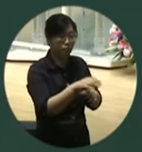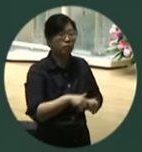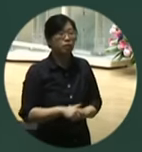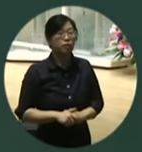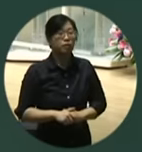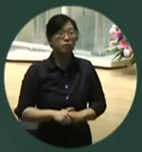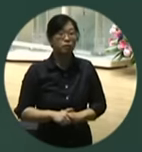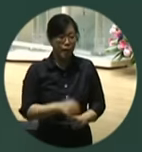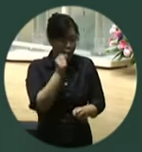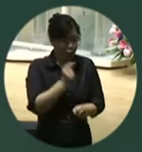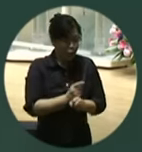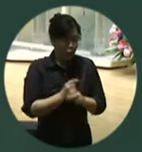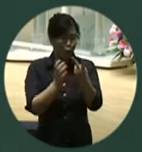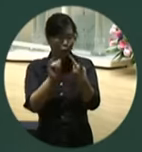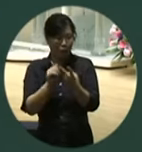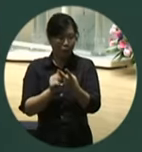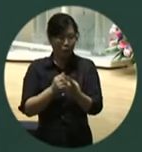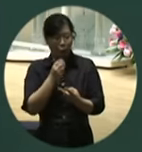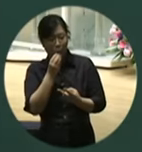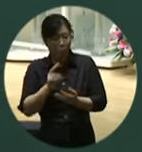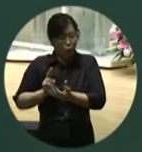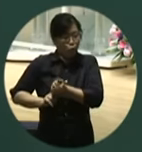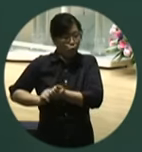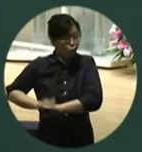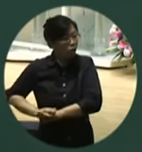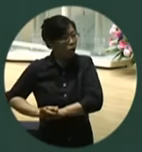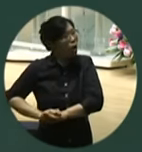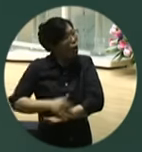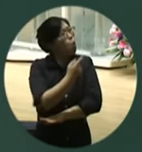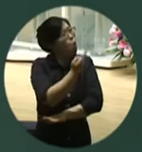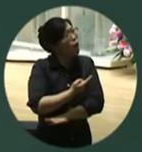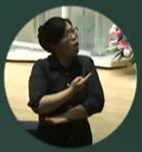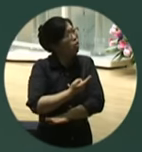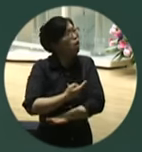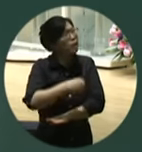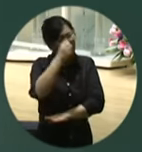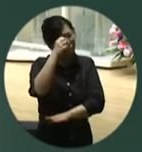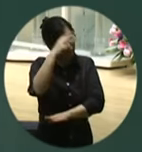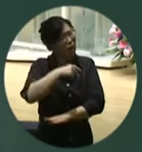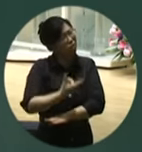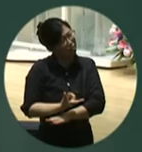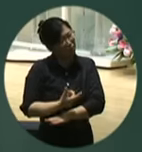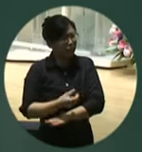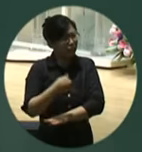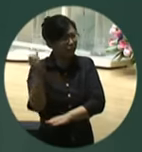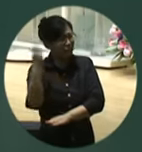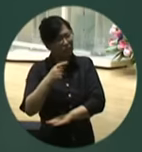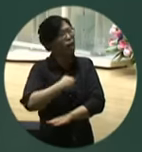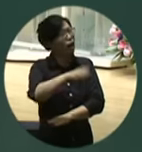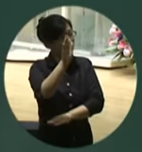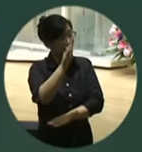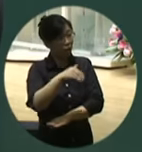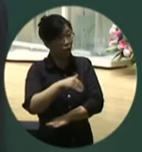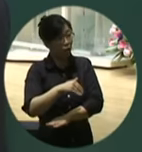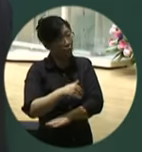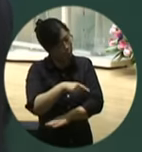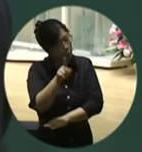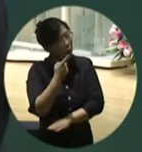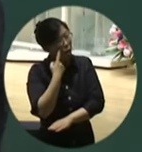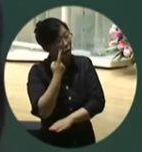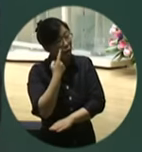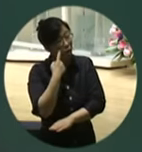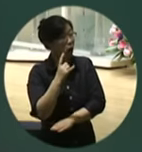lied to them. 그러니까 이 사람들 잡으러 막 갔겠죠. And that's why, of course, the soldiers went after whatever direction that she